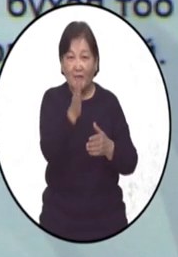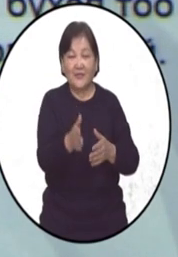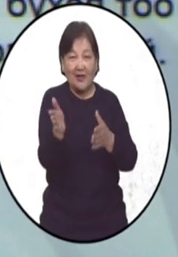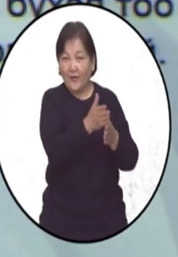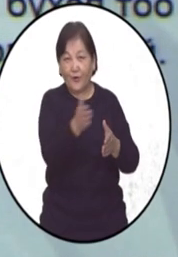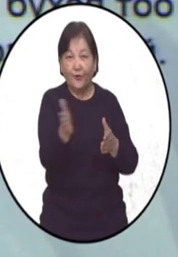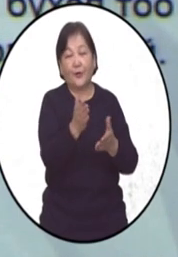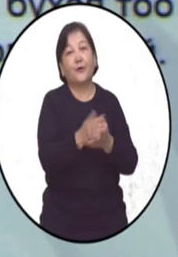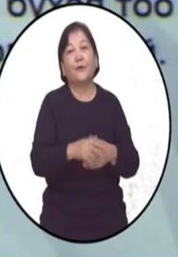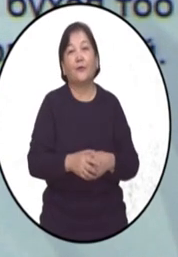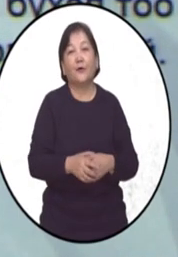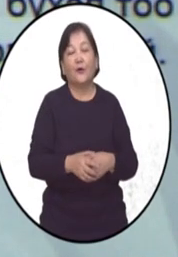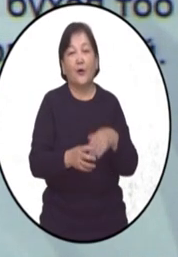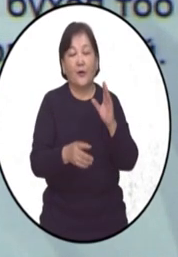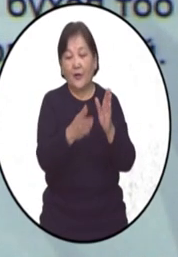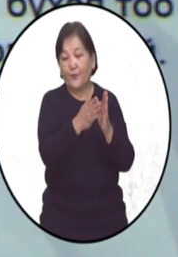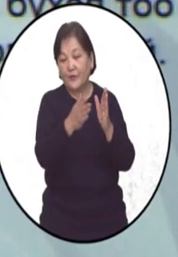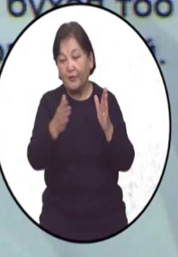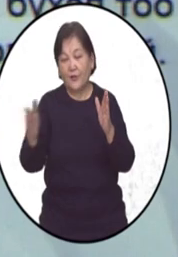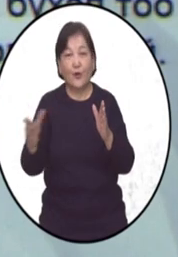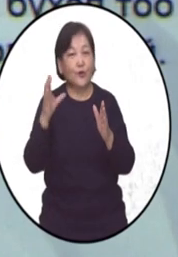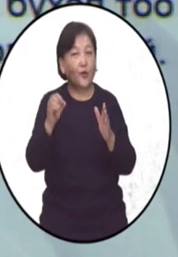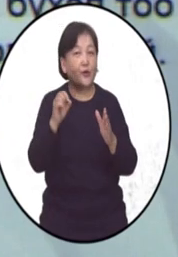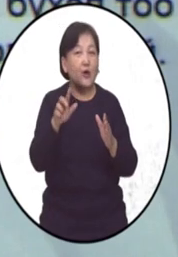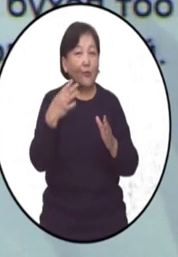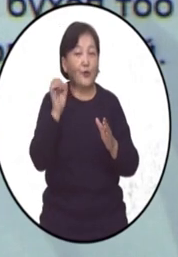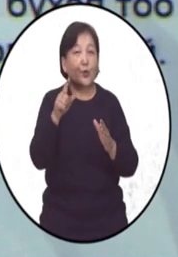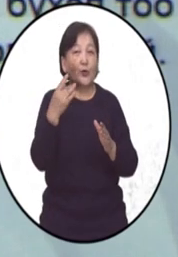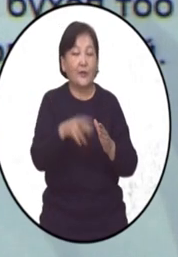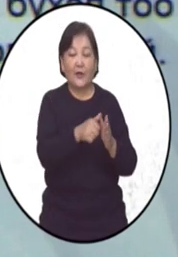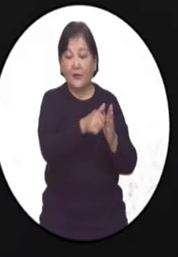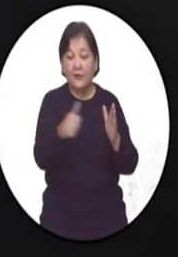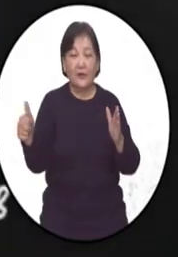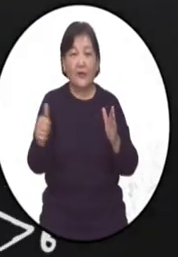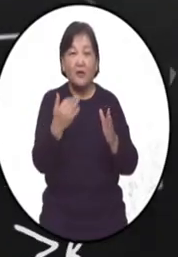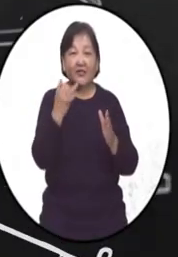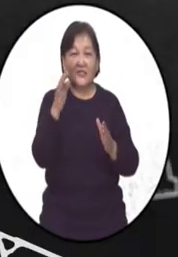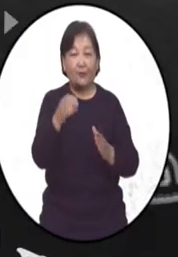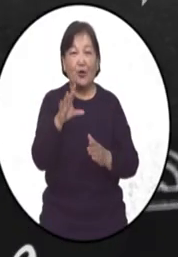бүхэл тоо 0 болох хүртэл хийхэд нийт цифрийн тоог бол олж чаднаа.